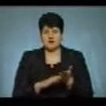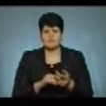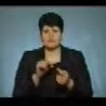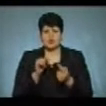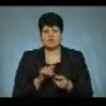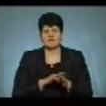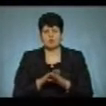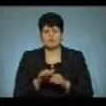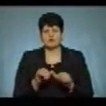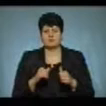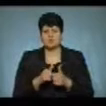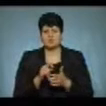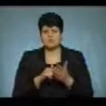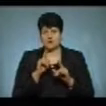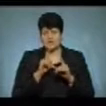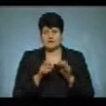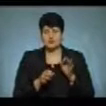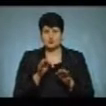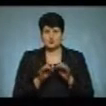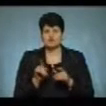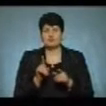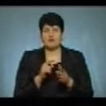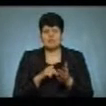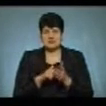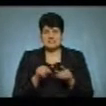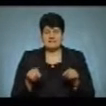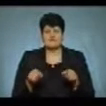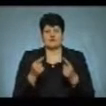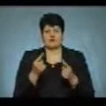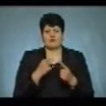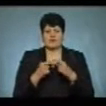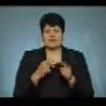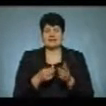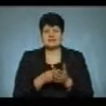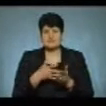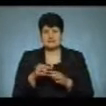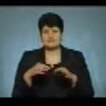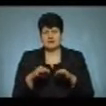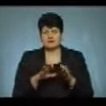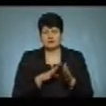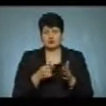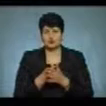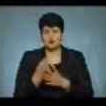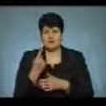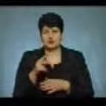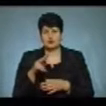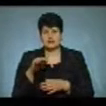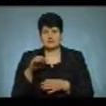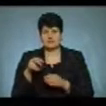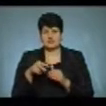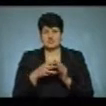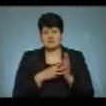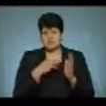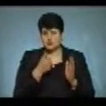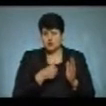міської ради. За його словами, він судиться, щоб у місті відновили ціни у транспорті, які діяли до 1 листопада 2018 року.